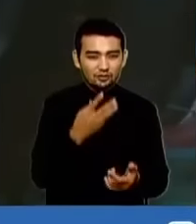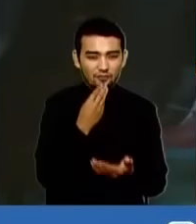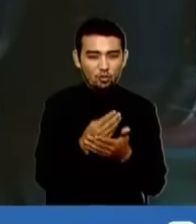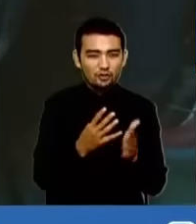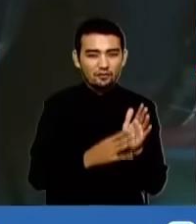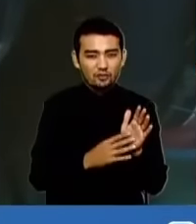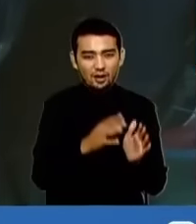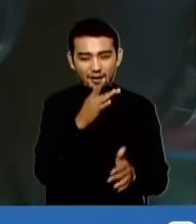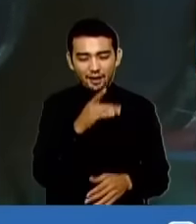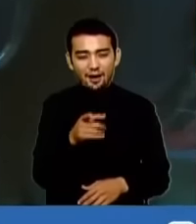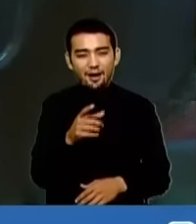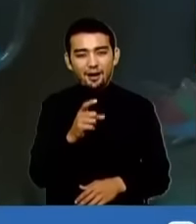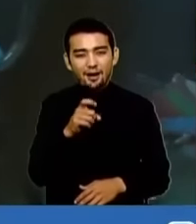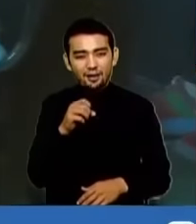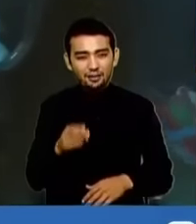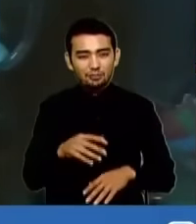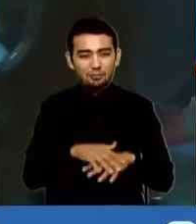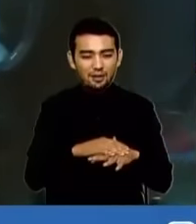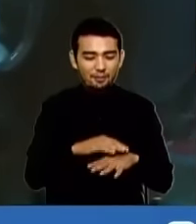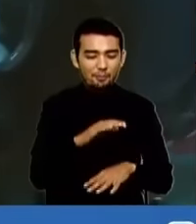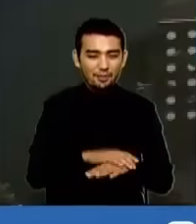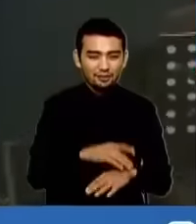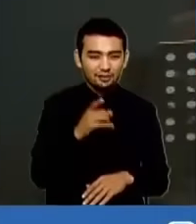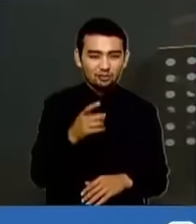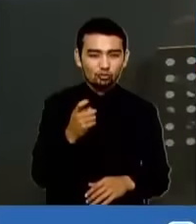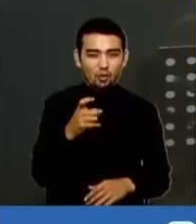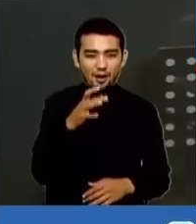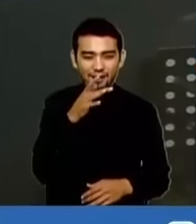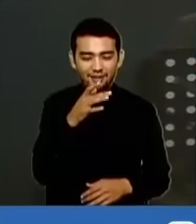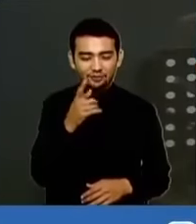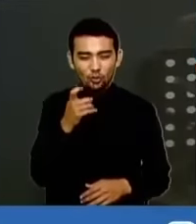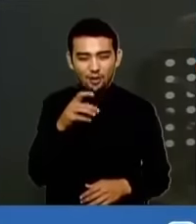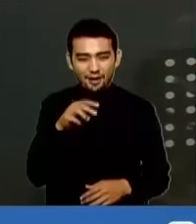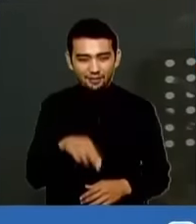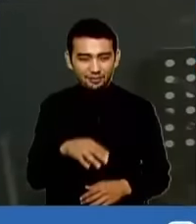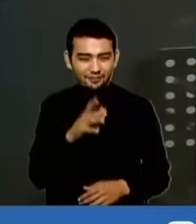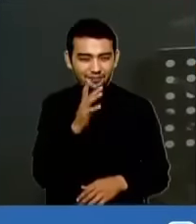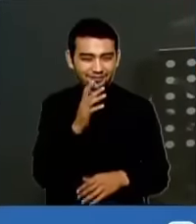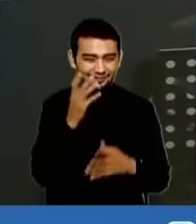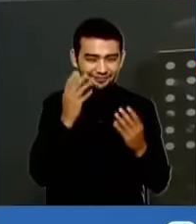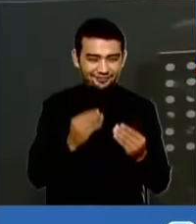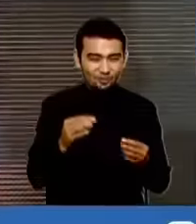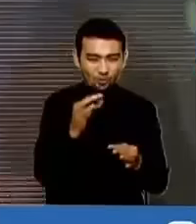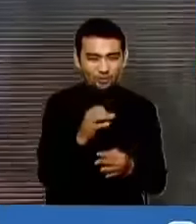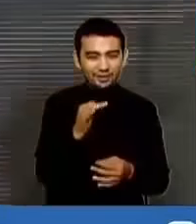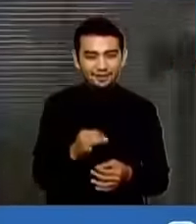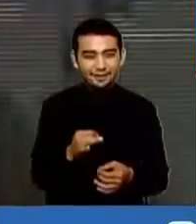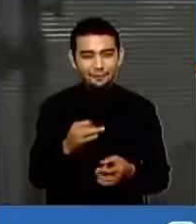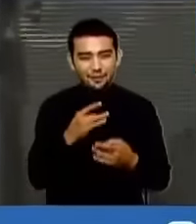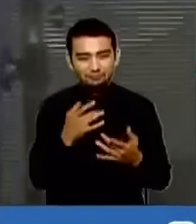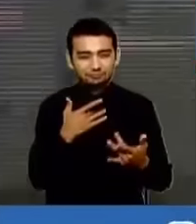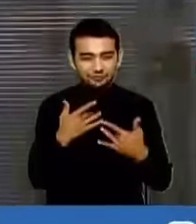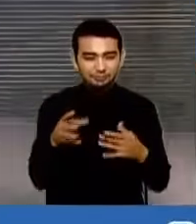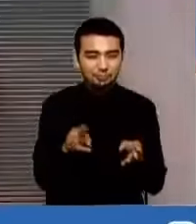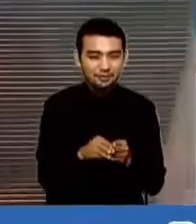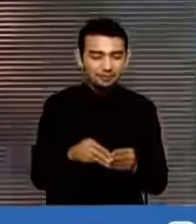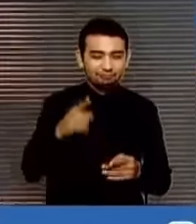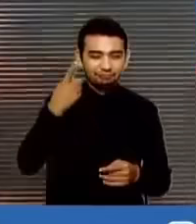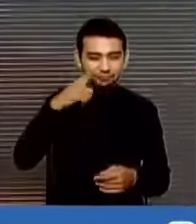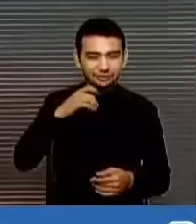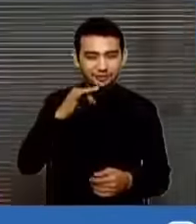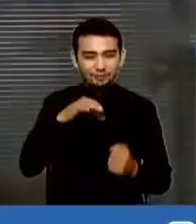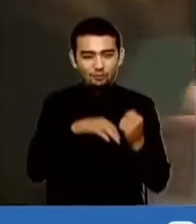90-летие. А «Халык» празднуют столетний юбилей. Вместе они организовали и подарили алматинцам грандиозный фестиваль музыки, прозвучавший в